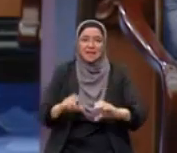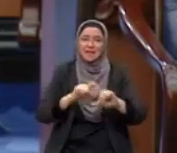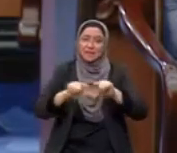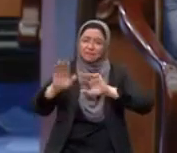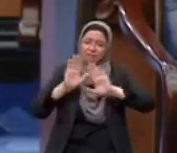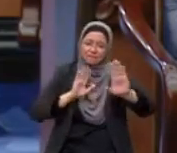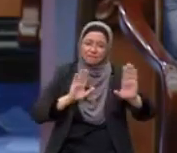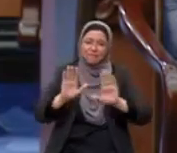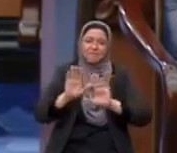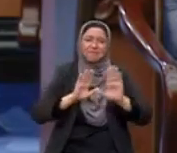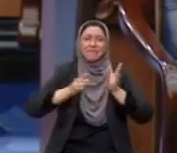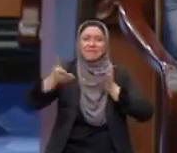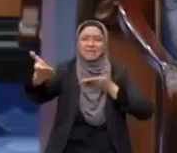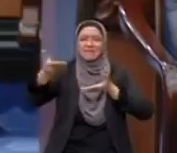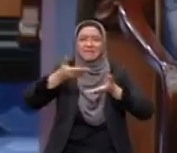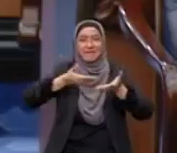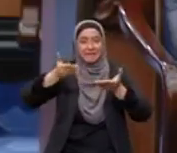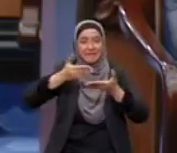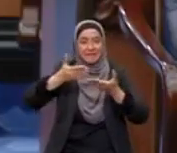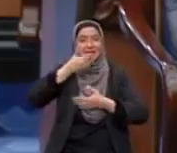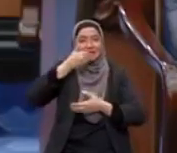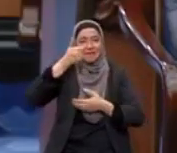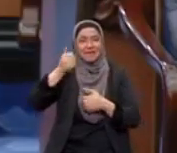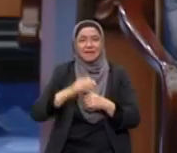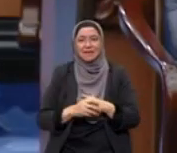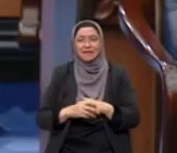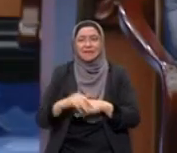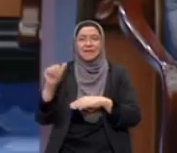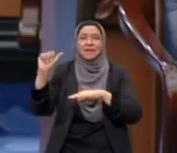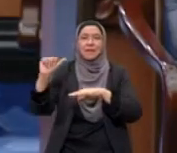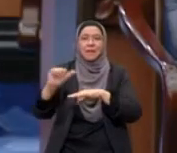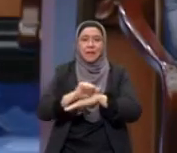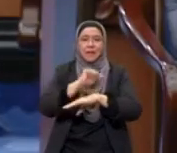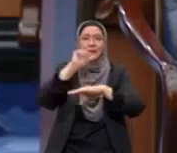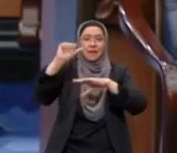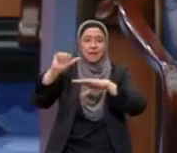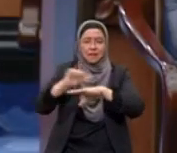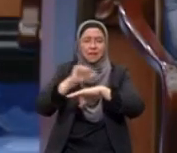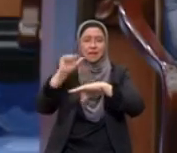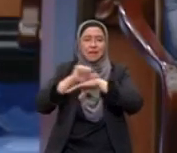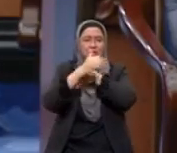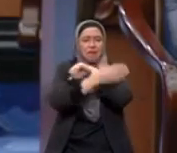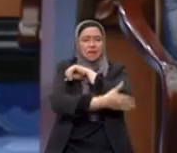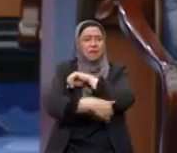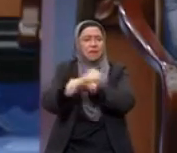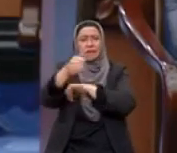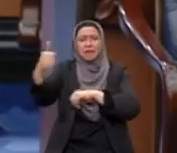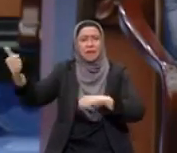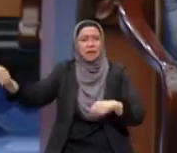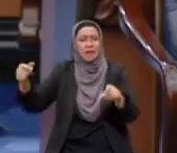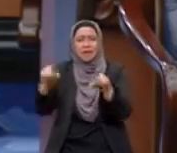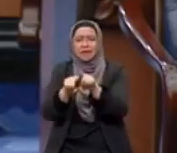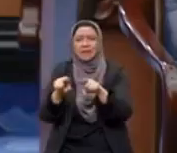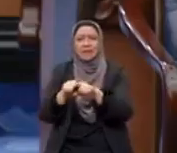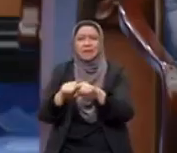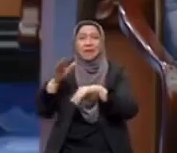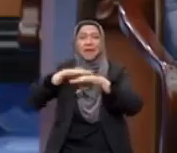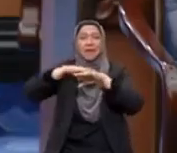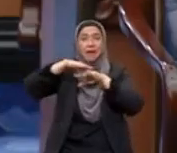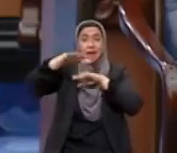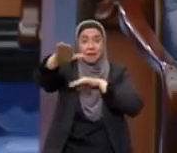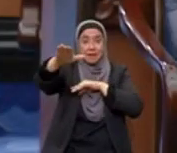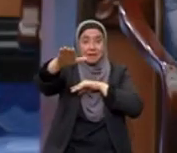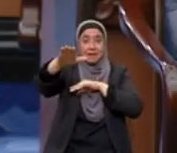pun adalah jelas bahwa menghantar nota bantahan itu adalah ee salah satu komunikasi